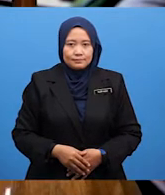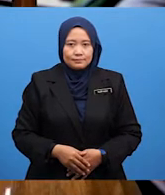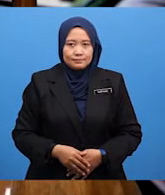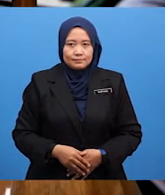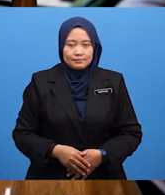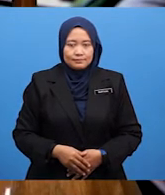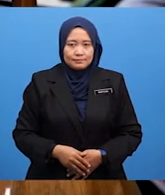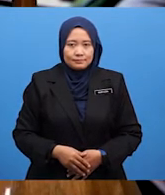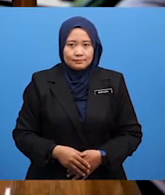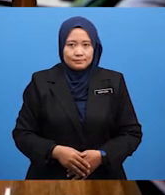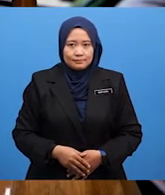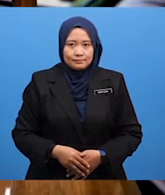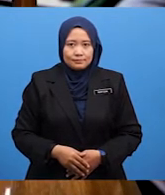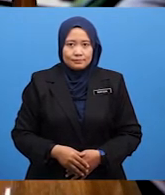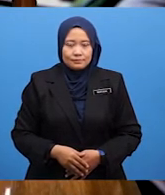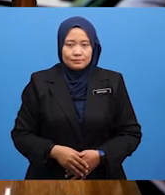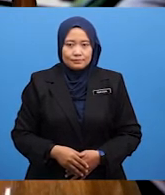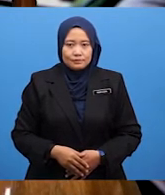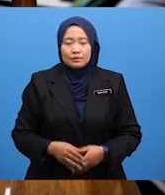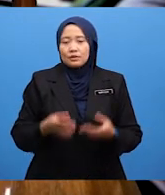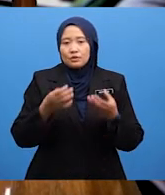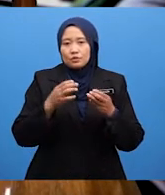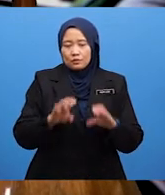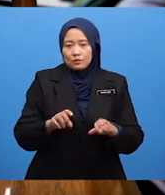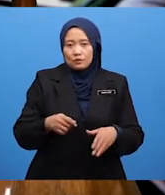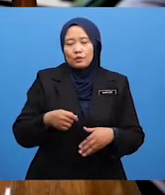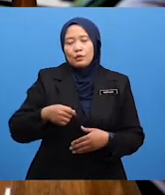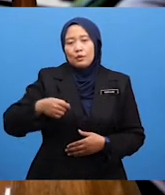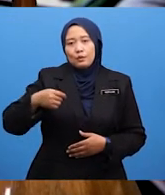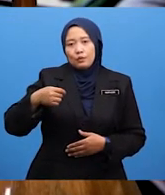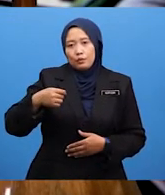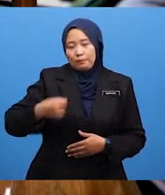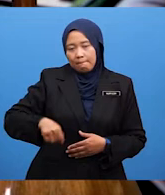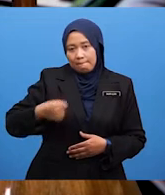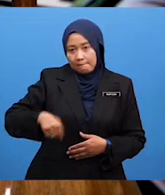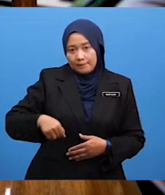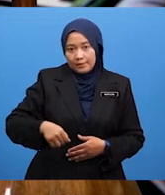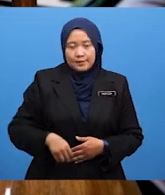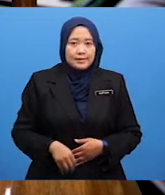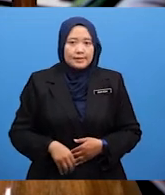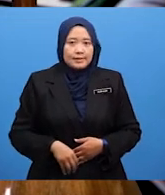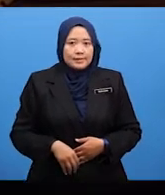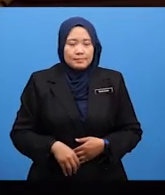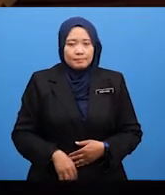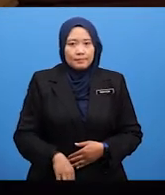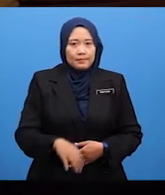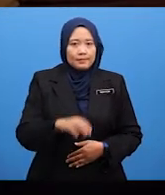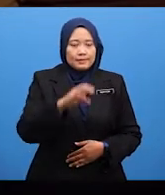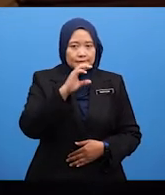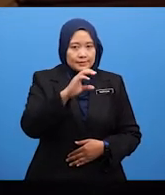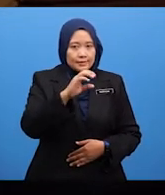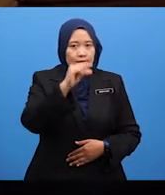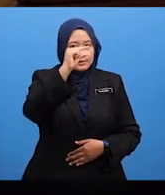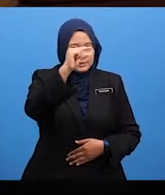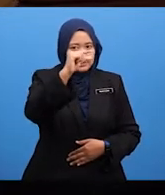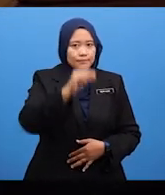Okay. Kemudian cuba pula petikan ke atas daripada tali C, kemudian pindah kepada tali G.